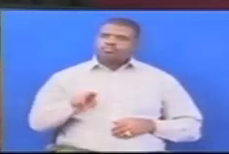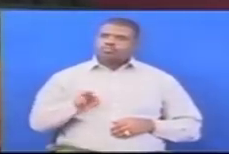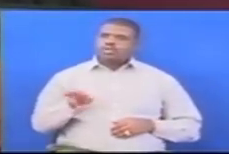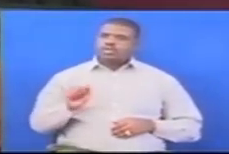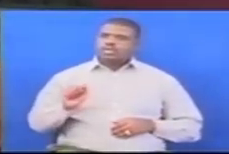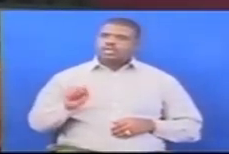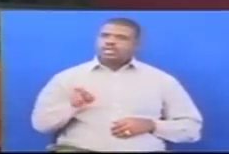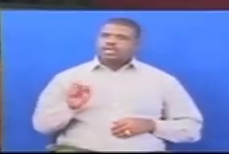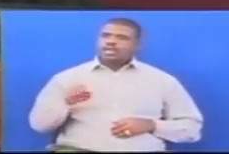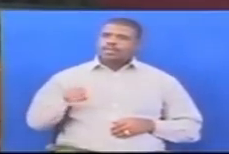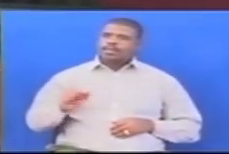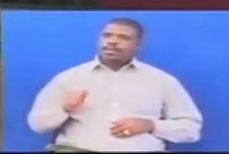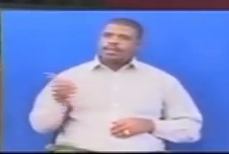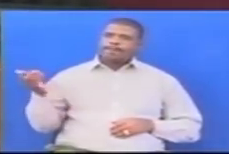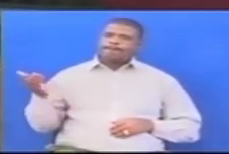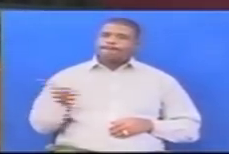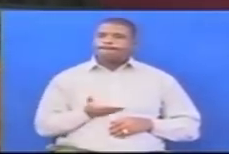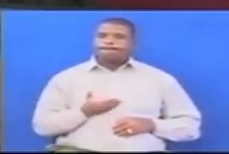Selasini ajiandae.